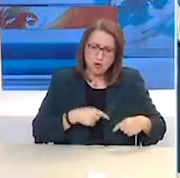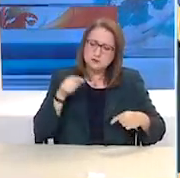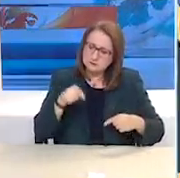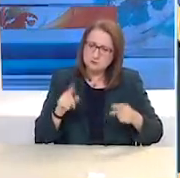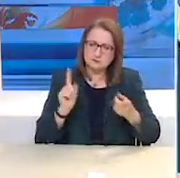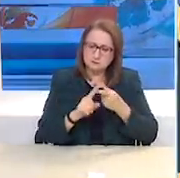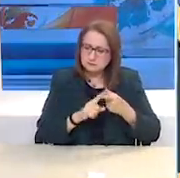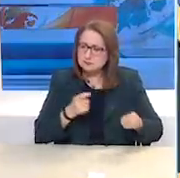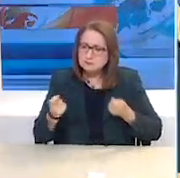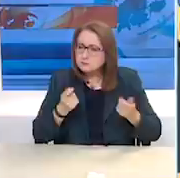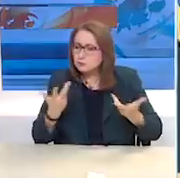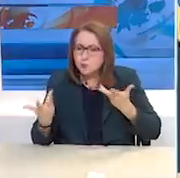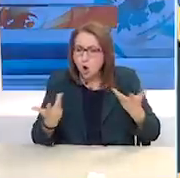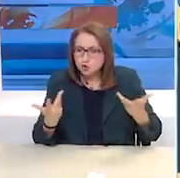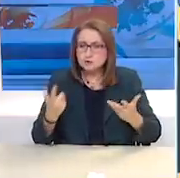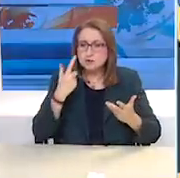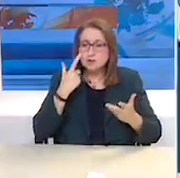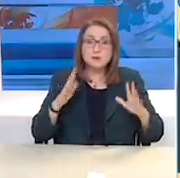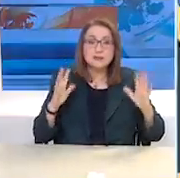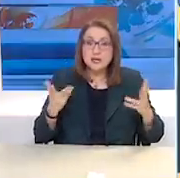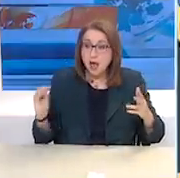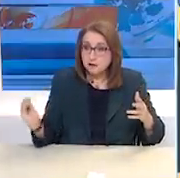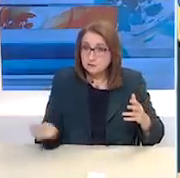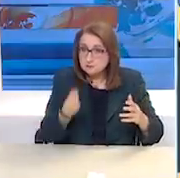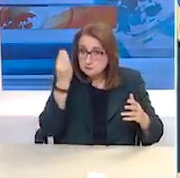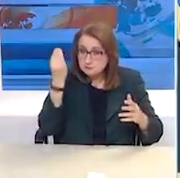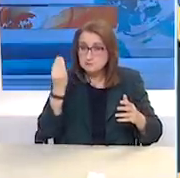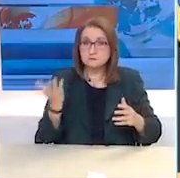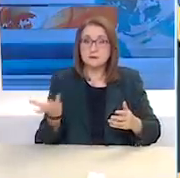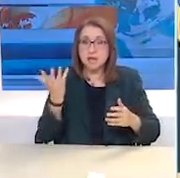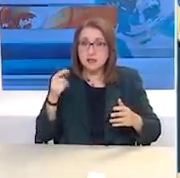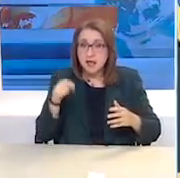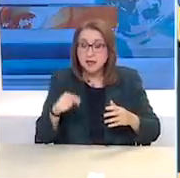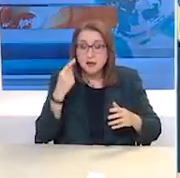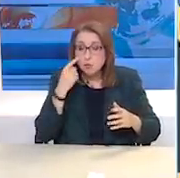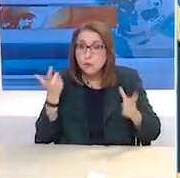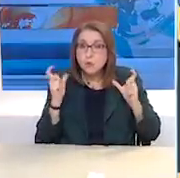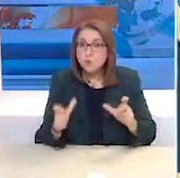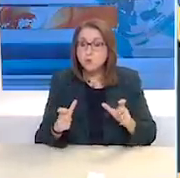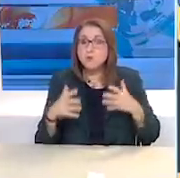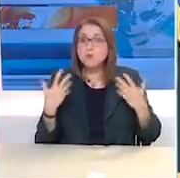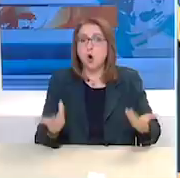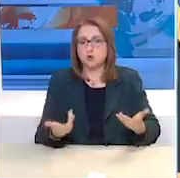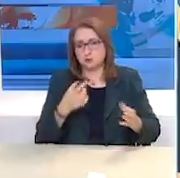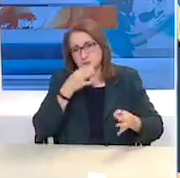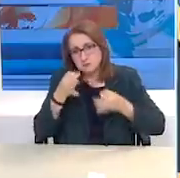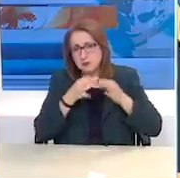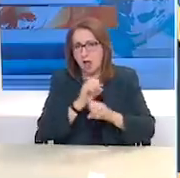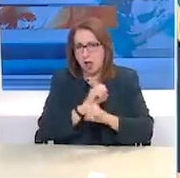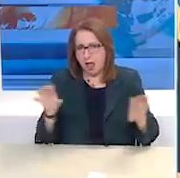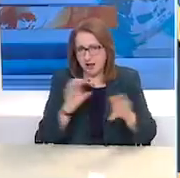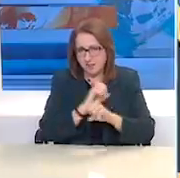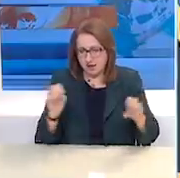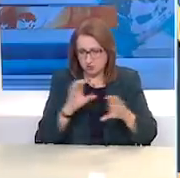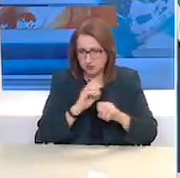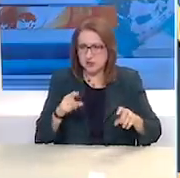με μέτρα που έχουν ληφθεί για την αντιμετώπιση πιθανού κρούσματος από το νέο κορονοϊό στα πλαίσια των δράσεων του Υπουργείου Υγείας. Τις δράσεις